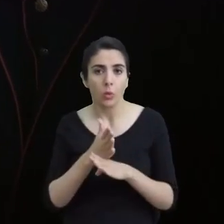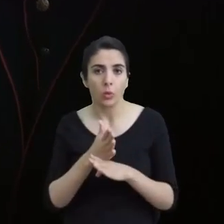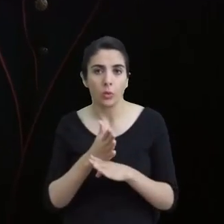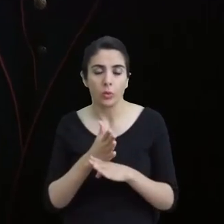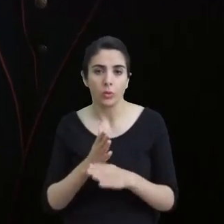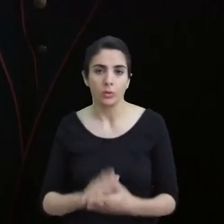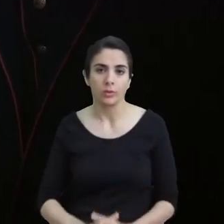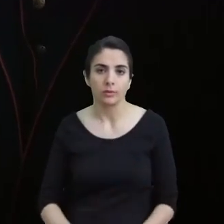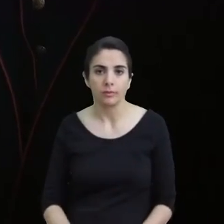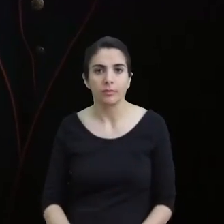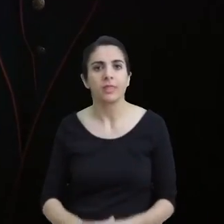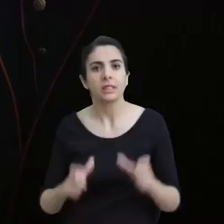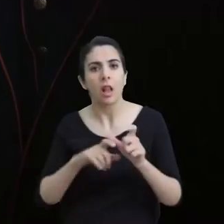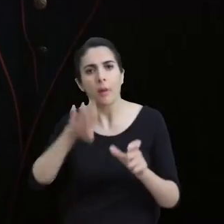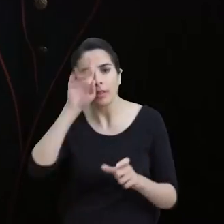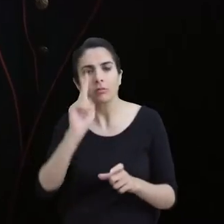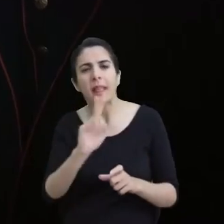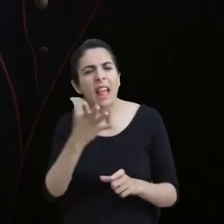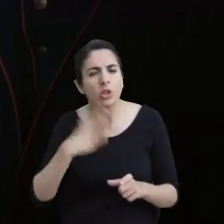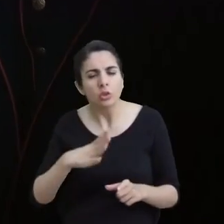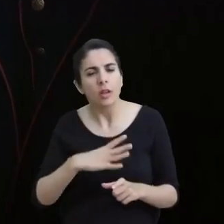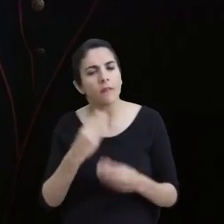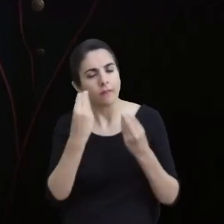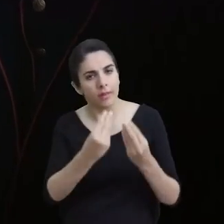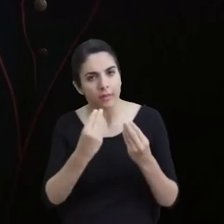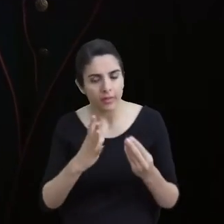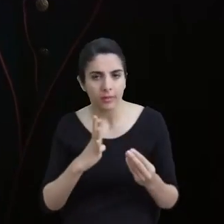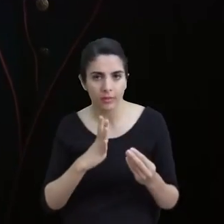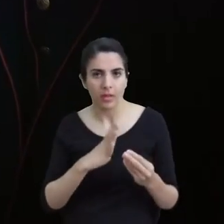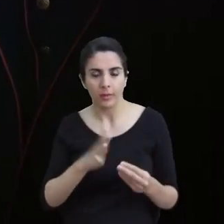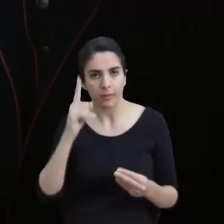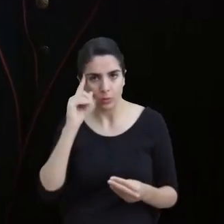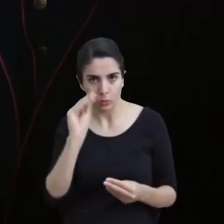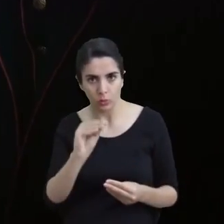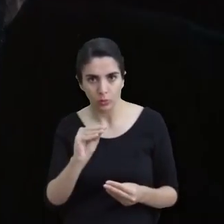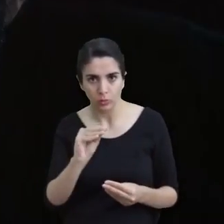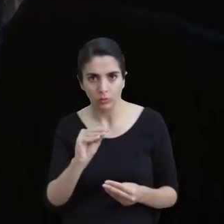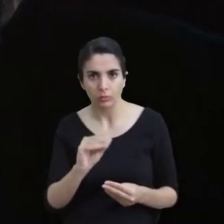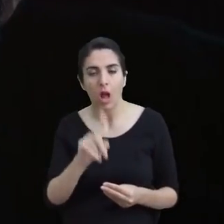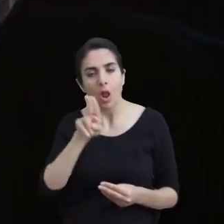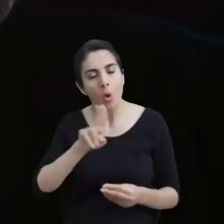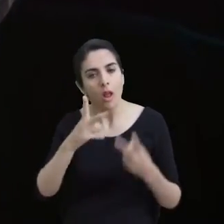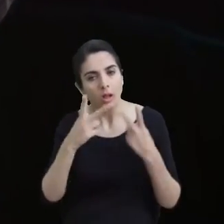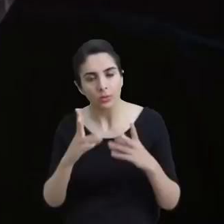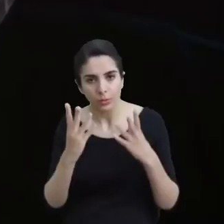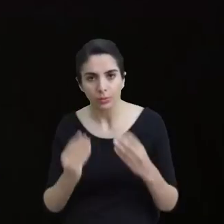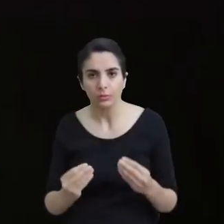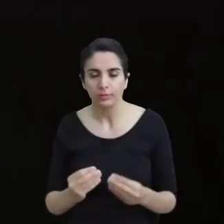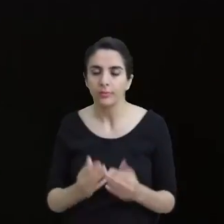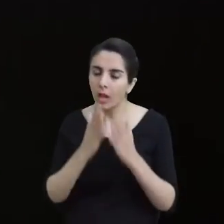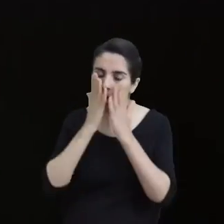Efendi. Selim Paşa sana bu konuda ne istersen sağlayacak. Bilesiniz. Allah yolunuzu açık